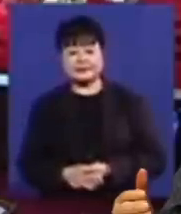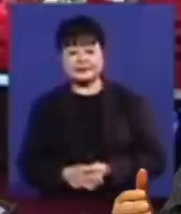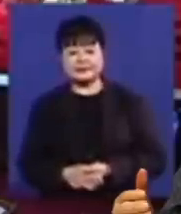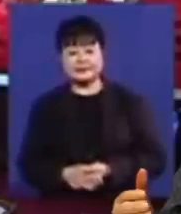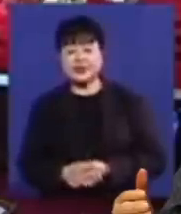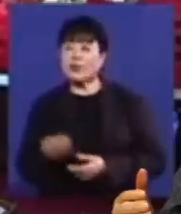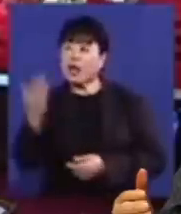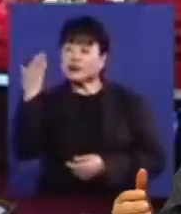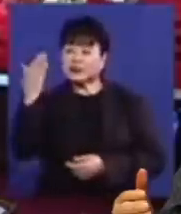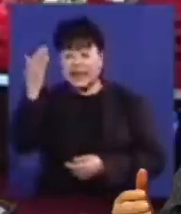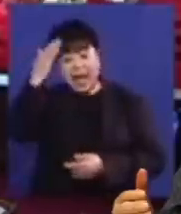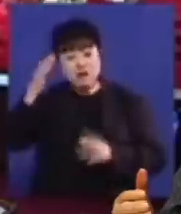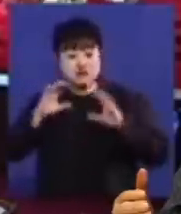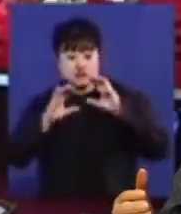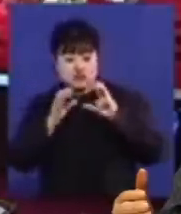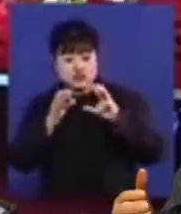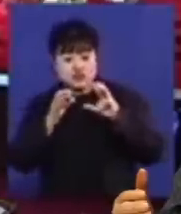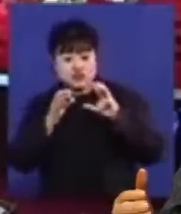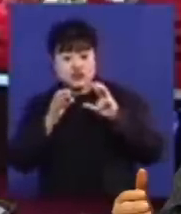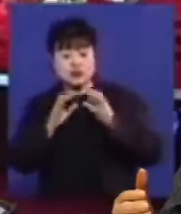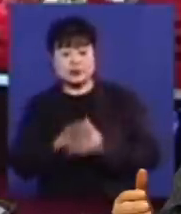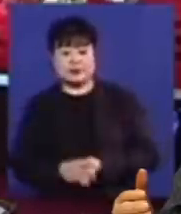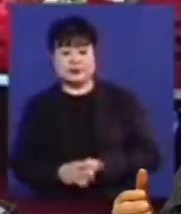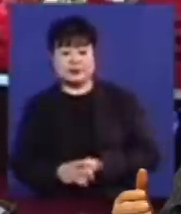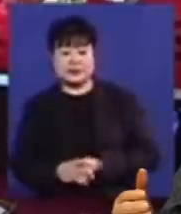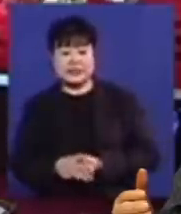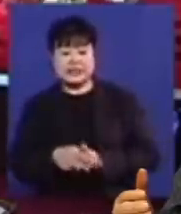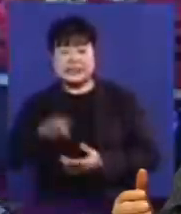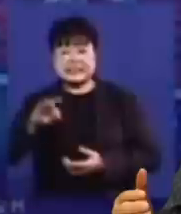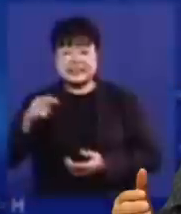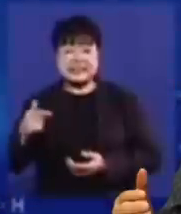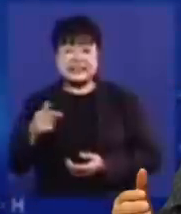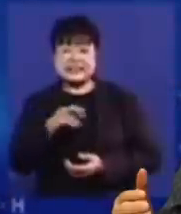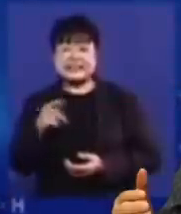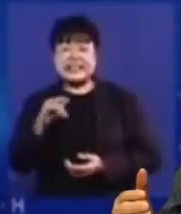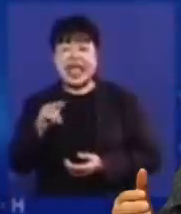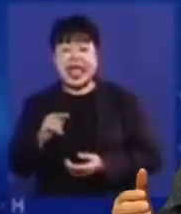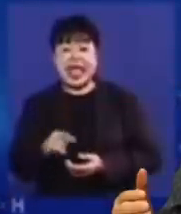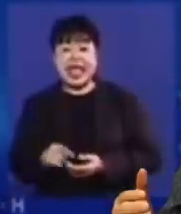몇 년 전에 우리나라의 신지혜 선수가 미국 여자 골프협회